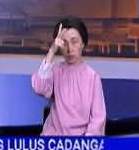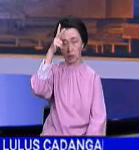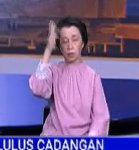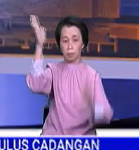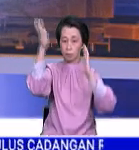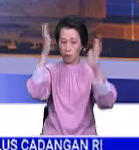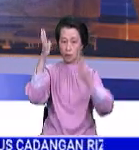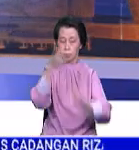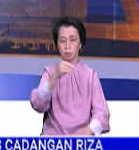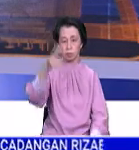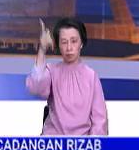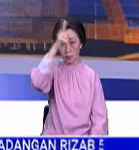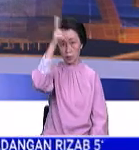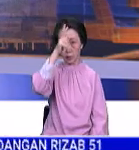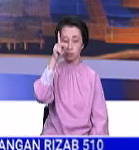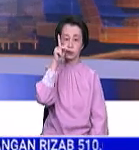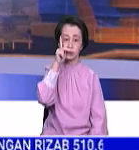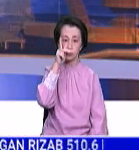persekutuan dan kerajaan negeri.